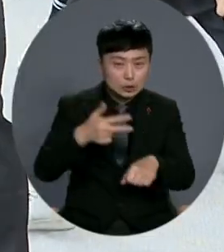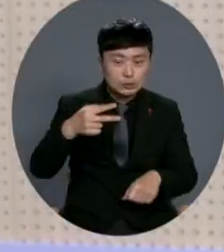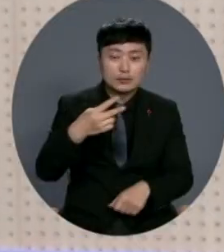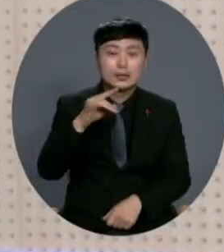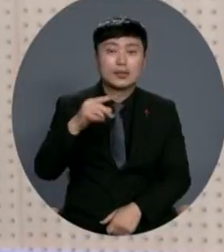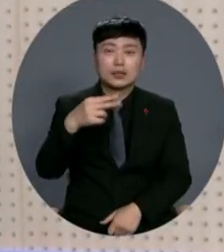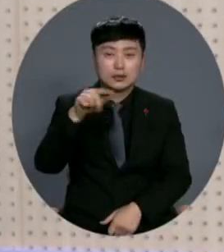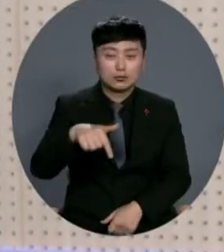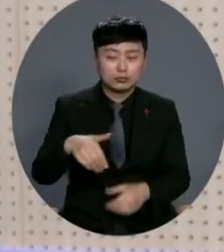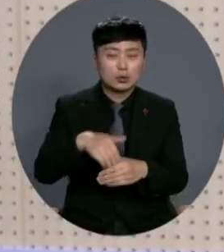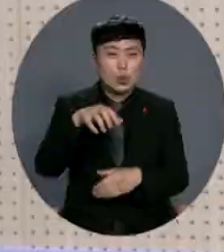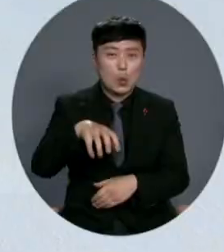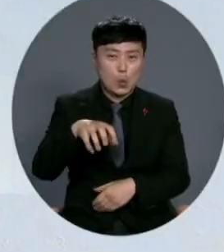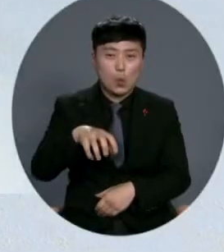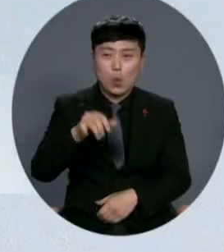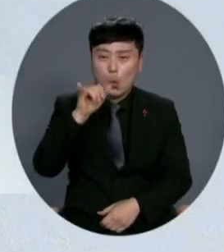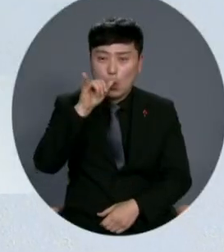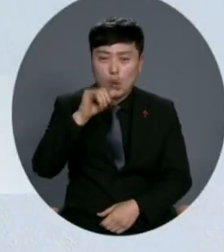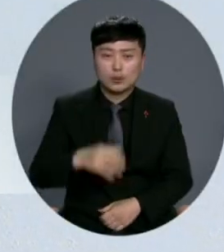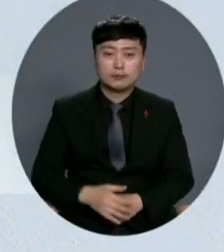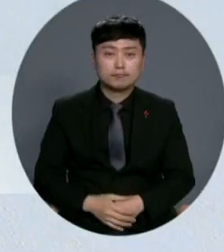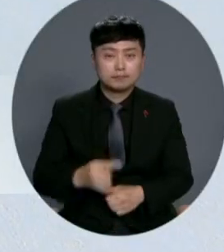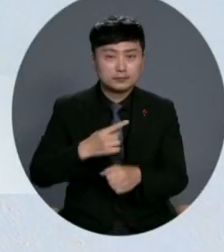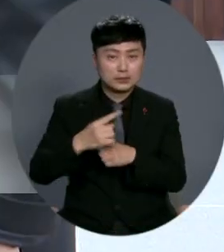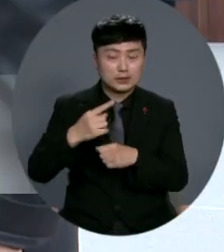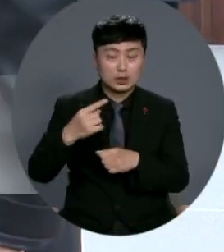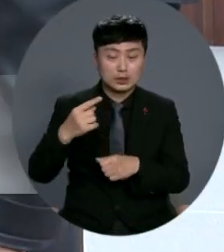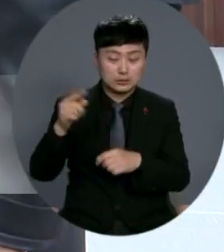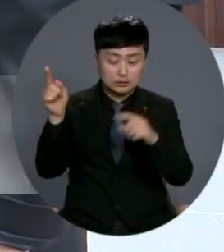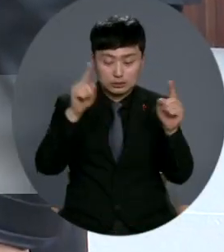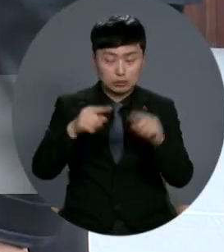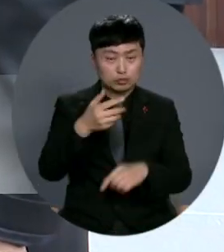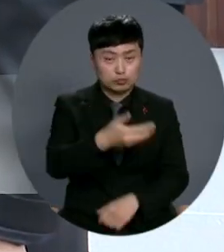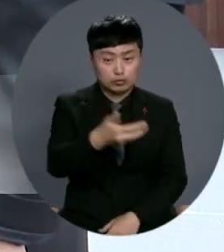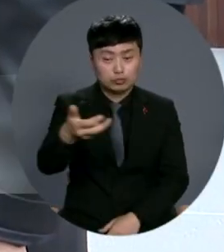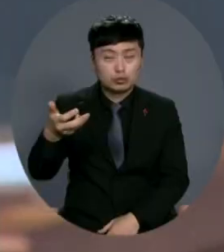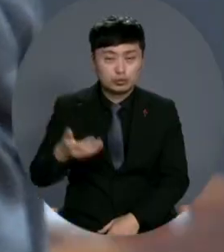열립니다. 대구 공연에 이어 내년에는 전국으로 무대를